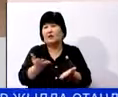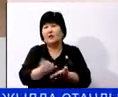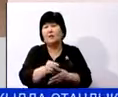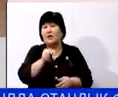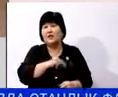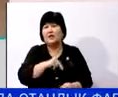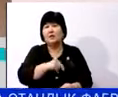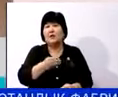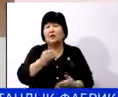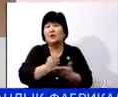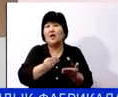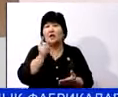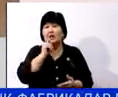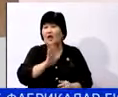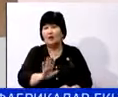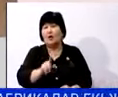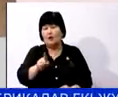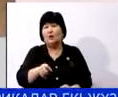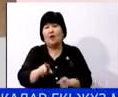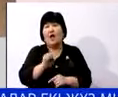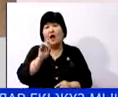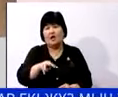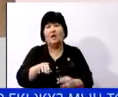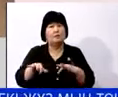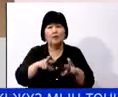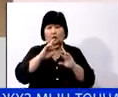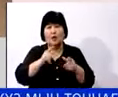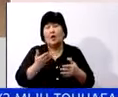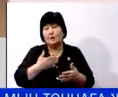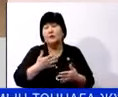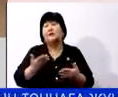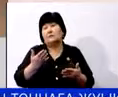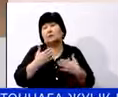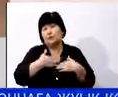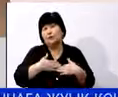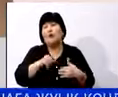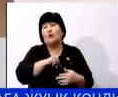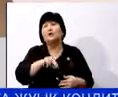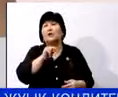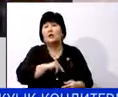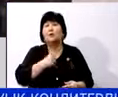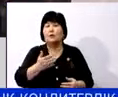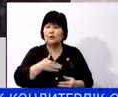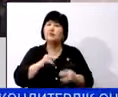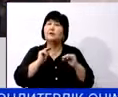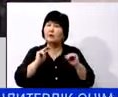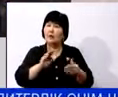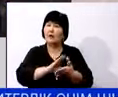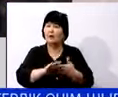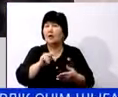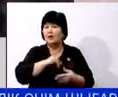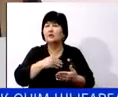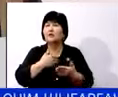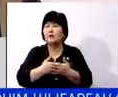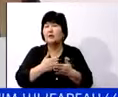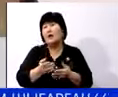еңбек нан тәтті емес. Мен өзім ойлаймын, ол арам жол деп ойлаймын. Мына біздің шүкір Аллаға өзіміздің еңбегіміз өзімізге адал. Халыққа адал қызмет істеп